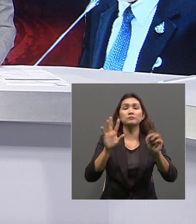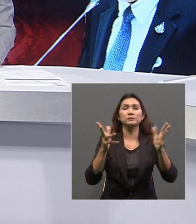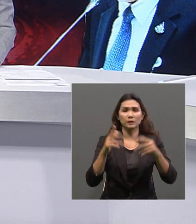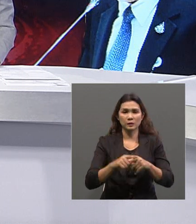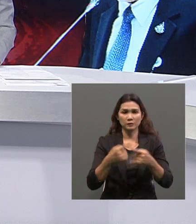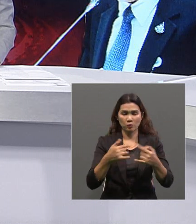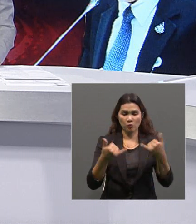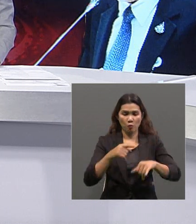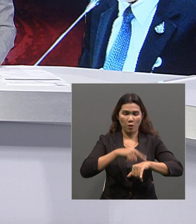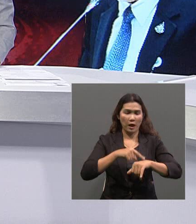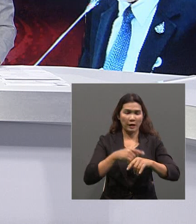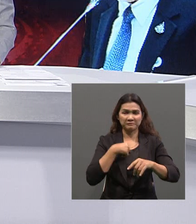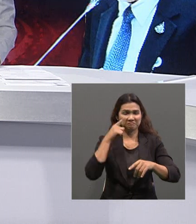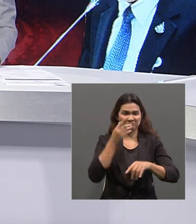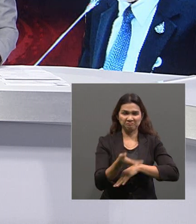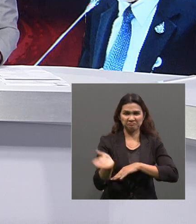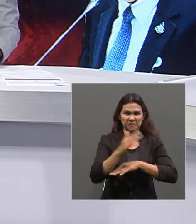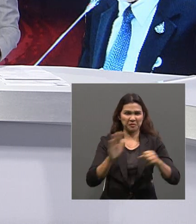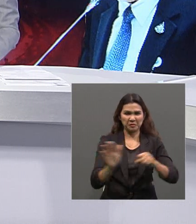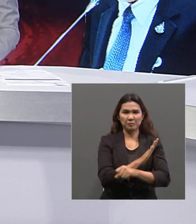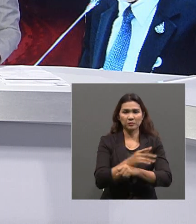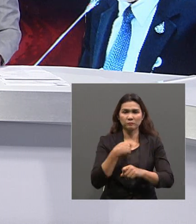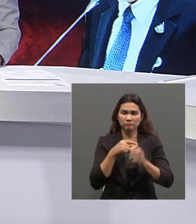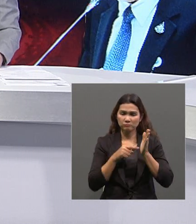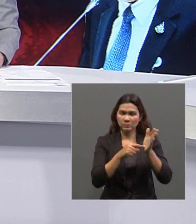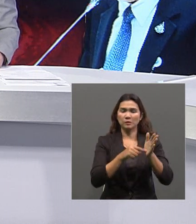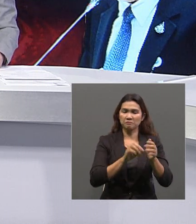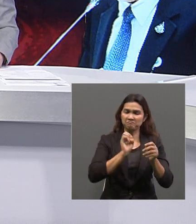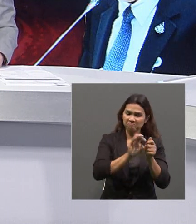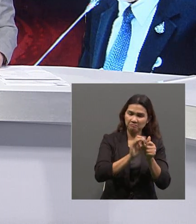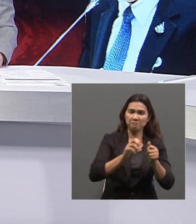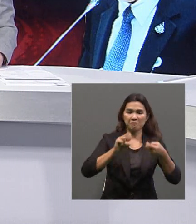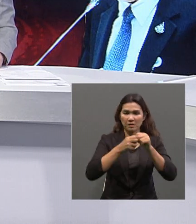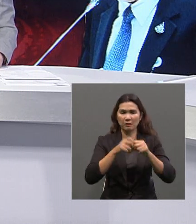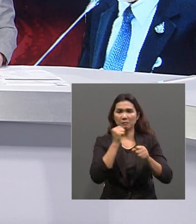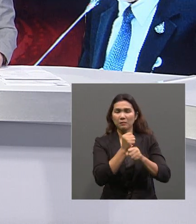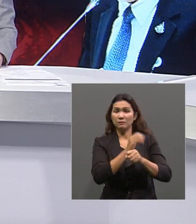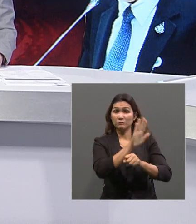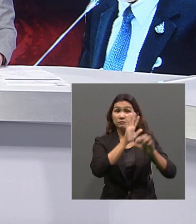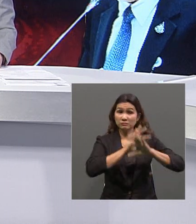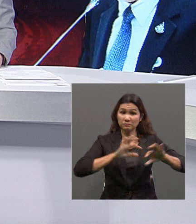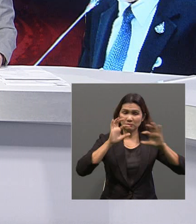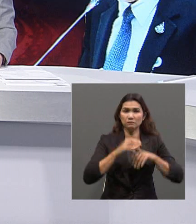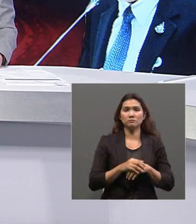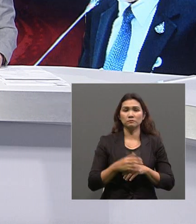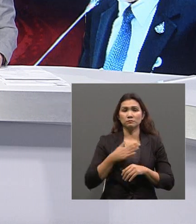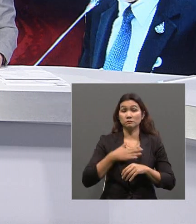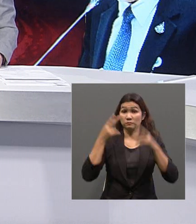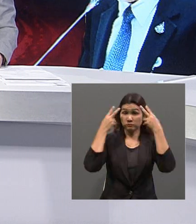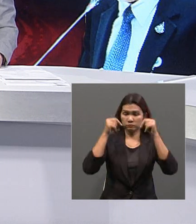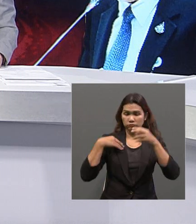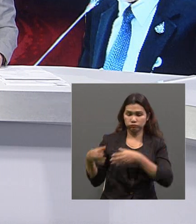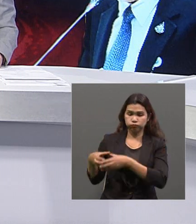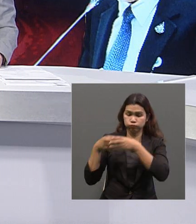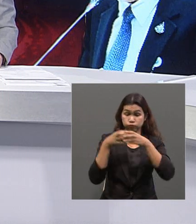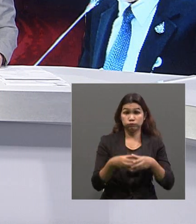วลาเต็มที่เลยทั้ง2วันนะคะเพื่อที่จะชี้แนะปัญหาการบริหารงานของรัฐบาลขณะที่ท่านนายกรัฐมนตรีก็นำคณะรัฐม